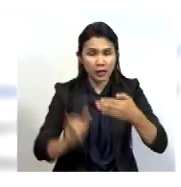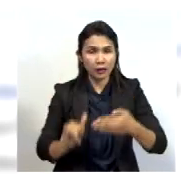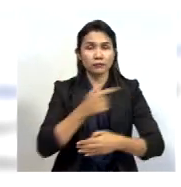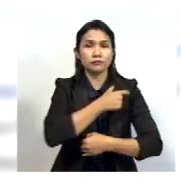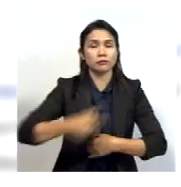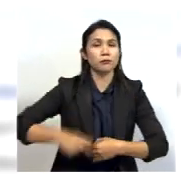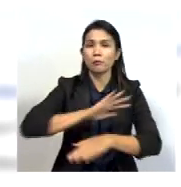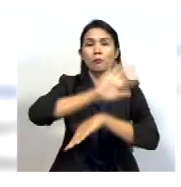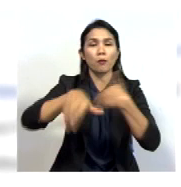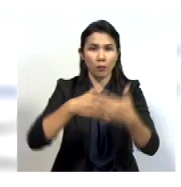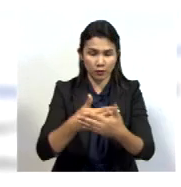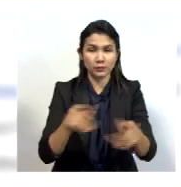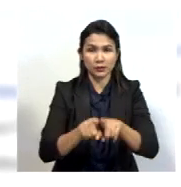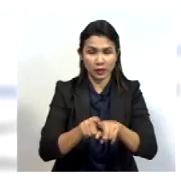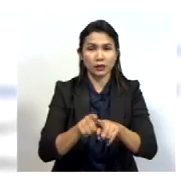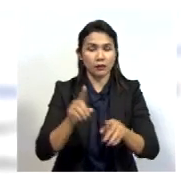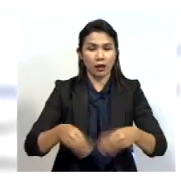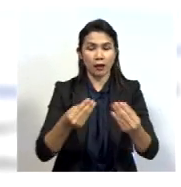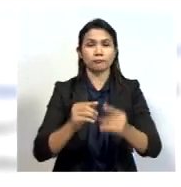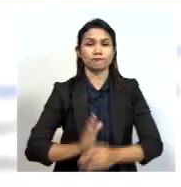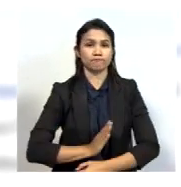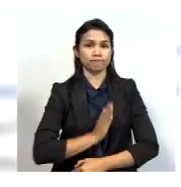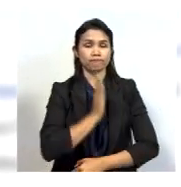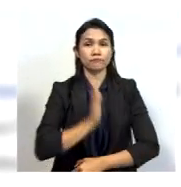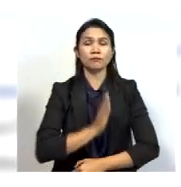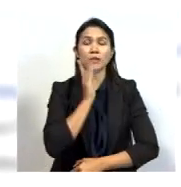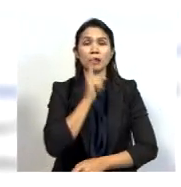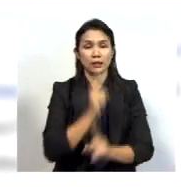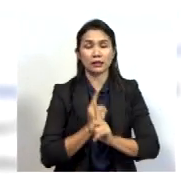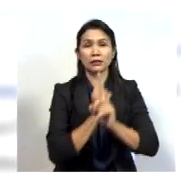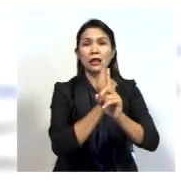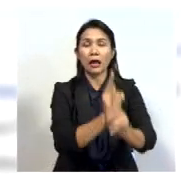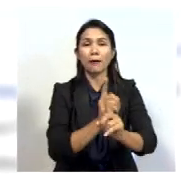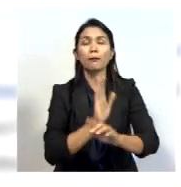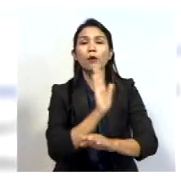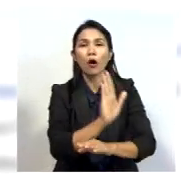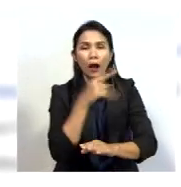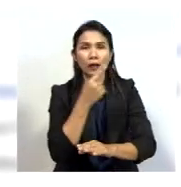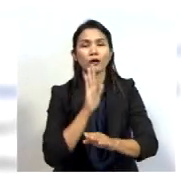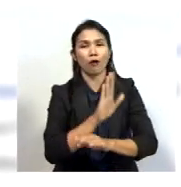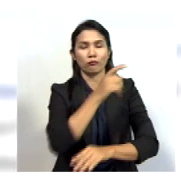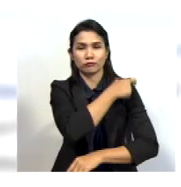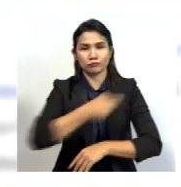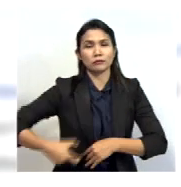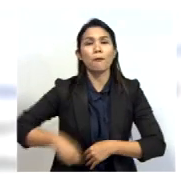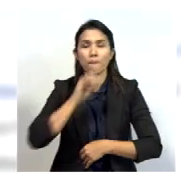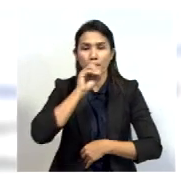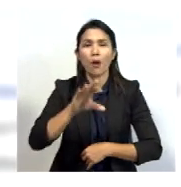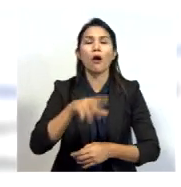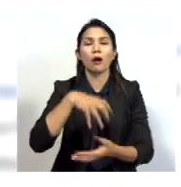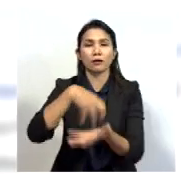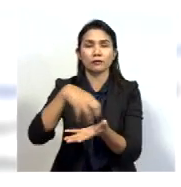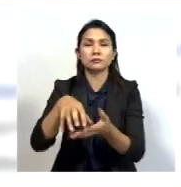ศานุวงศ์ในระดับสูงสุดเพื่อให้สมกับพระเกียรติและเป็นไปตามพระราชประสงค์ของพระบาทสมเด็จพระเจ้าอยู่หัว